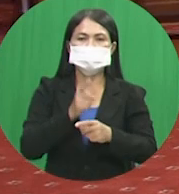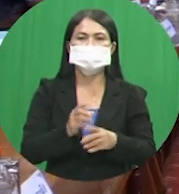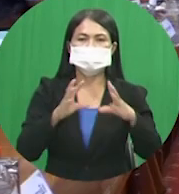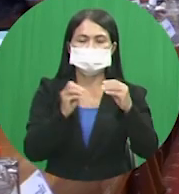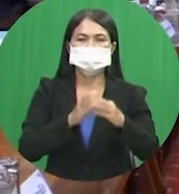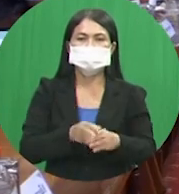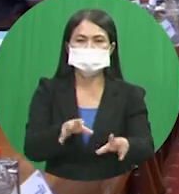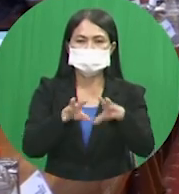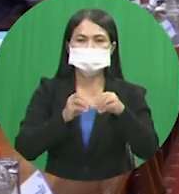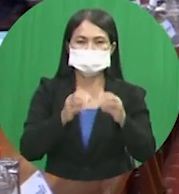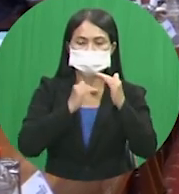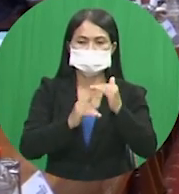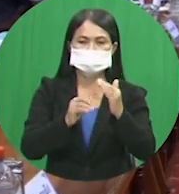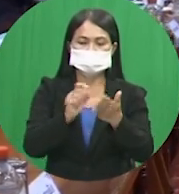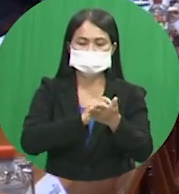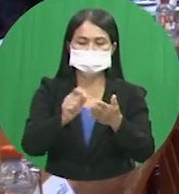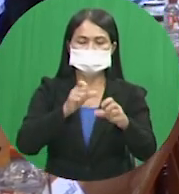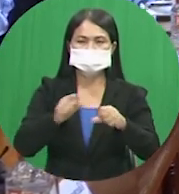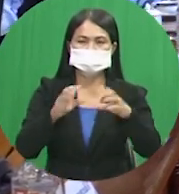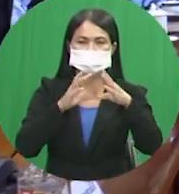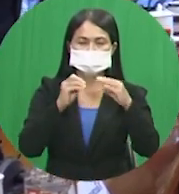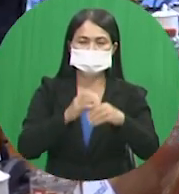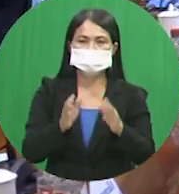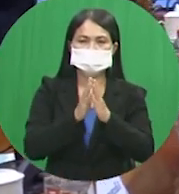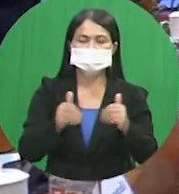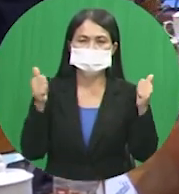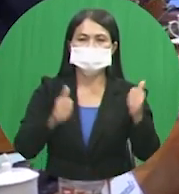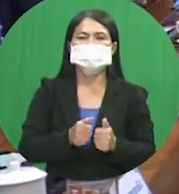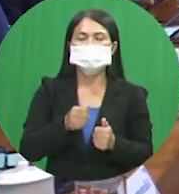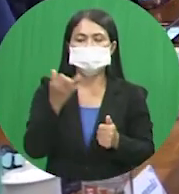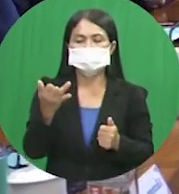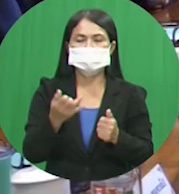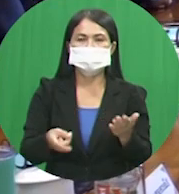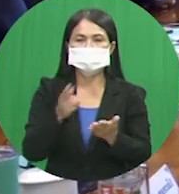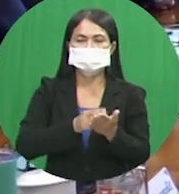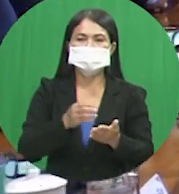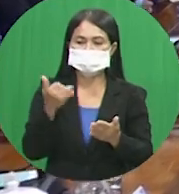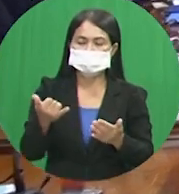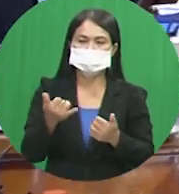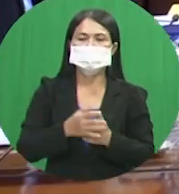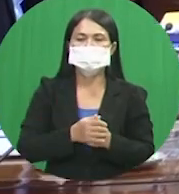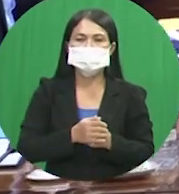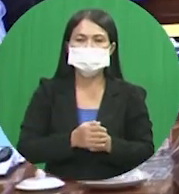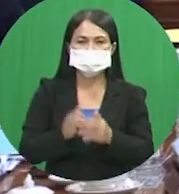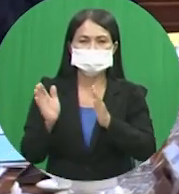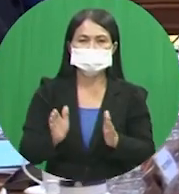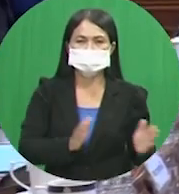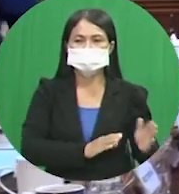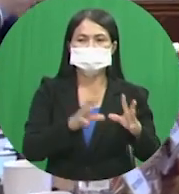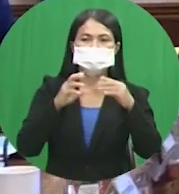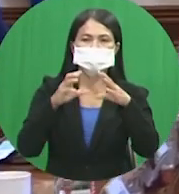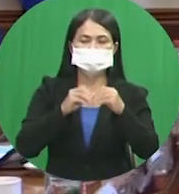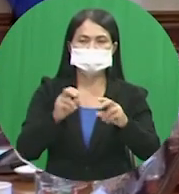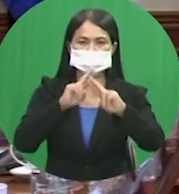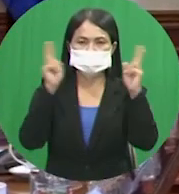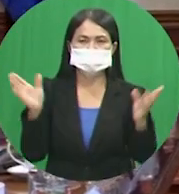ជុំបានអនុម័តកំណត់ការបរិច្ឆេទបន្តសម័យប្រជុំរដ្ឋសភាលើកទី7នីតិកាលទី6និងរបៀបវារៈនៃកិច្ចប្រជុំពេ